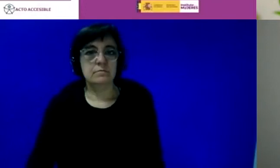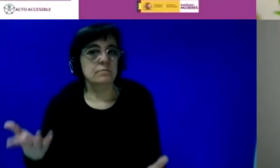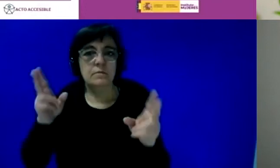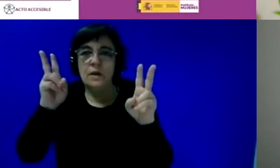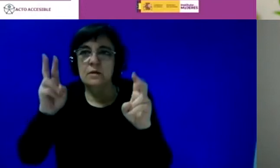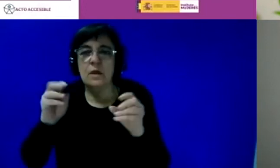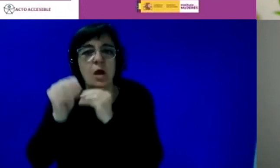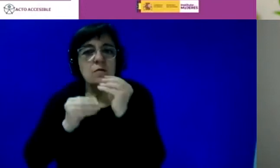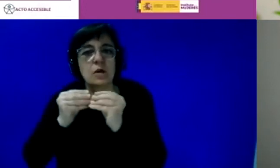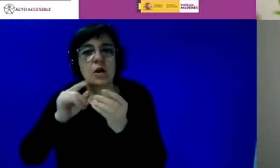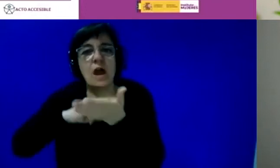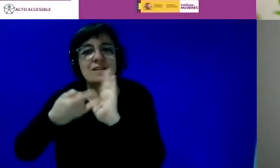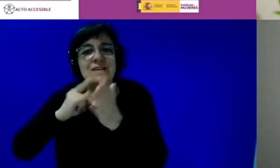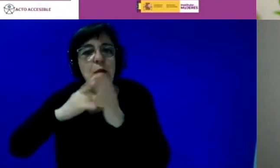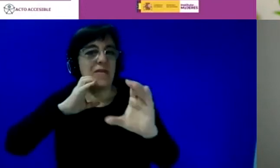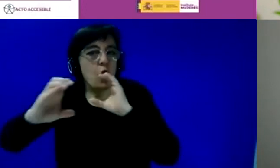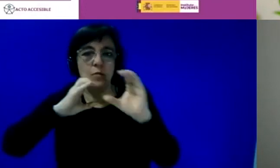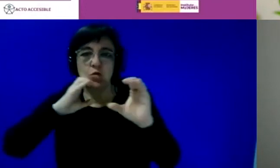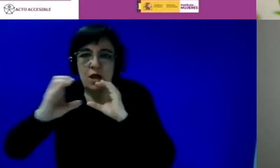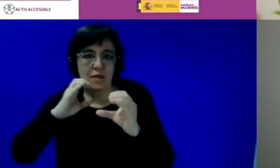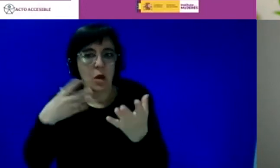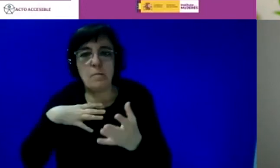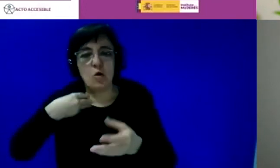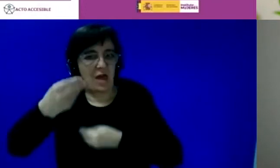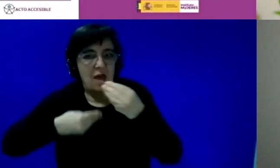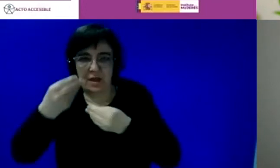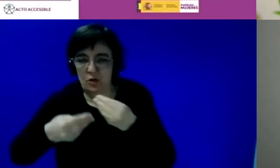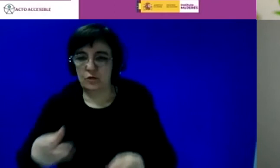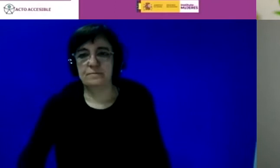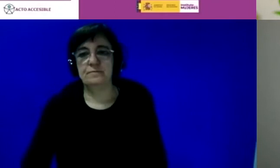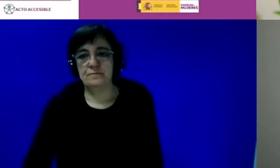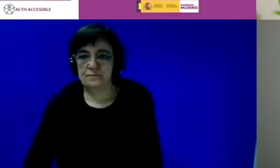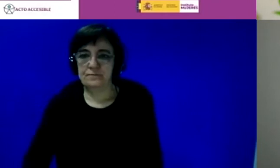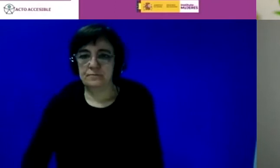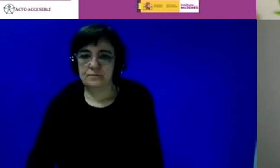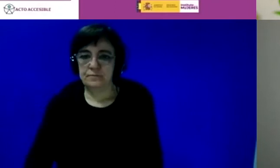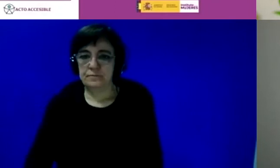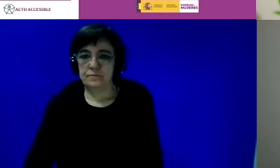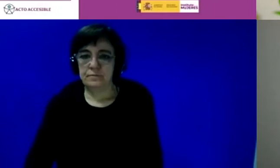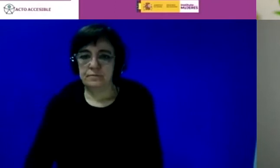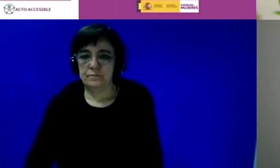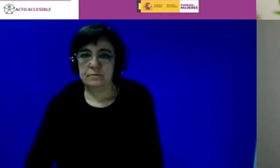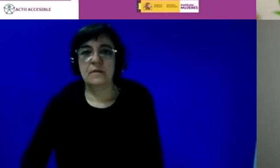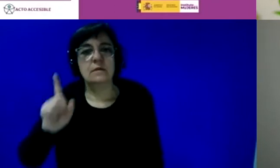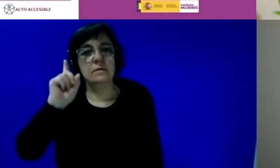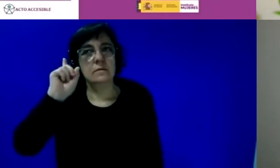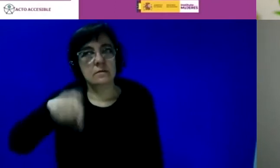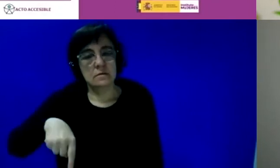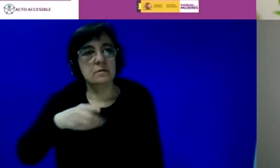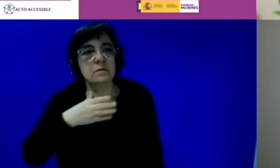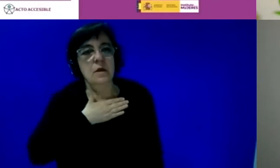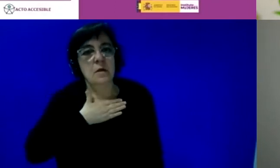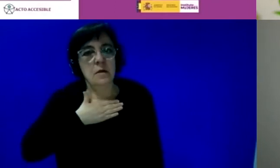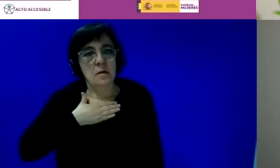жінок, дітей з інституційних закладів. And also, I wanted to talk about women and children from